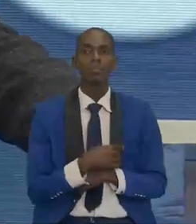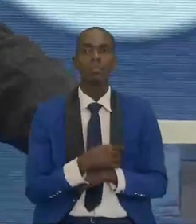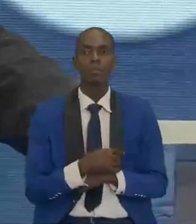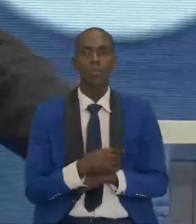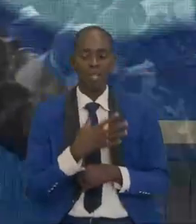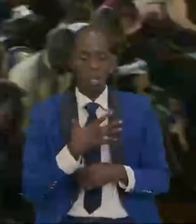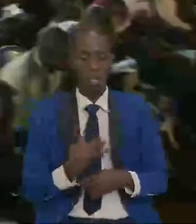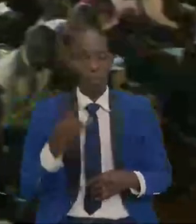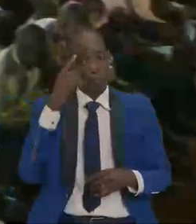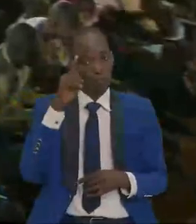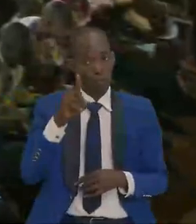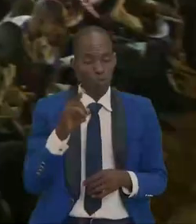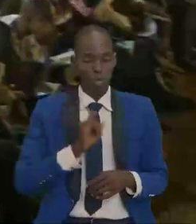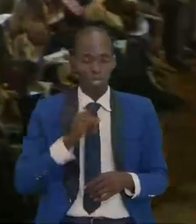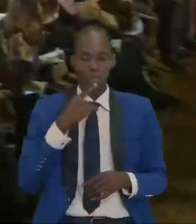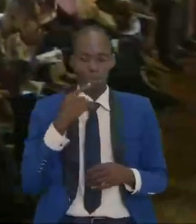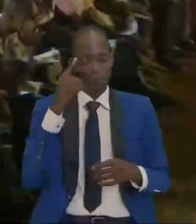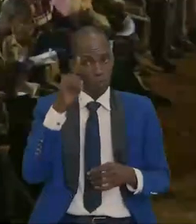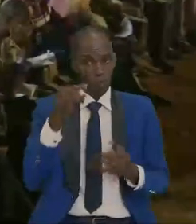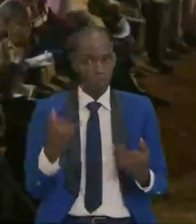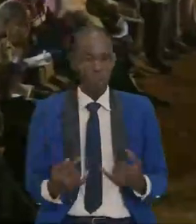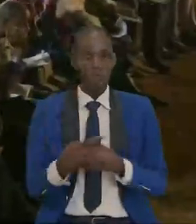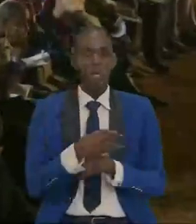poids de leur corps. Aujourd'hui,